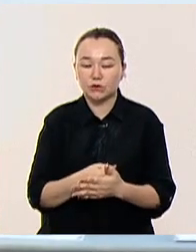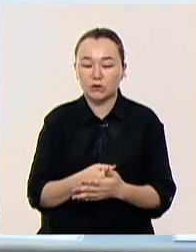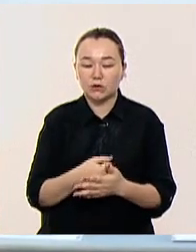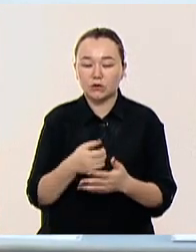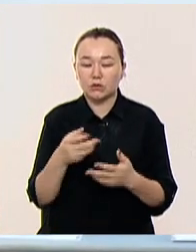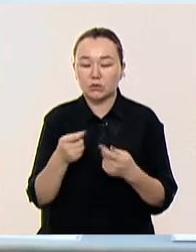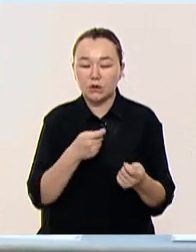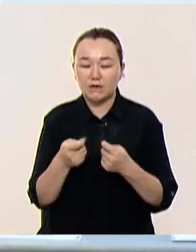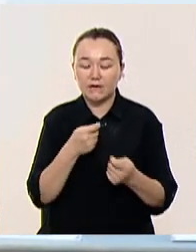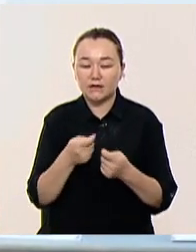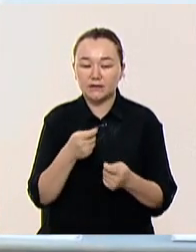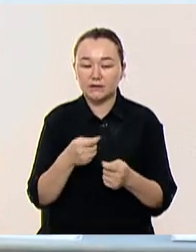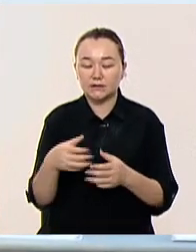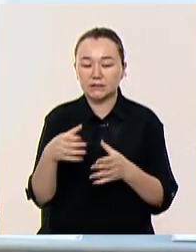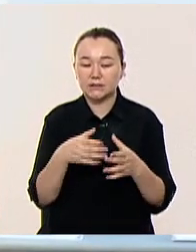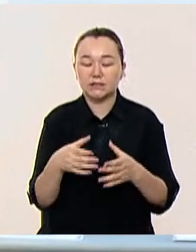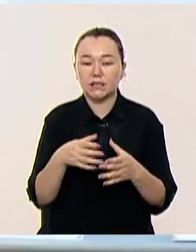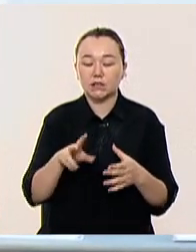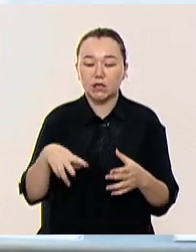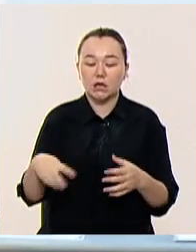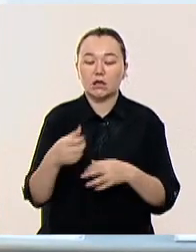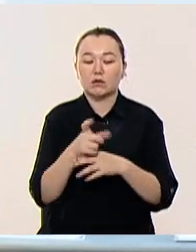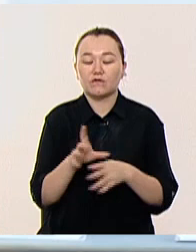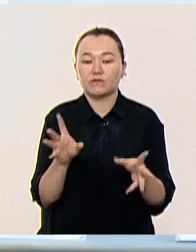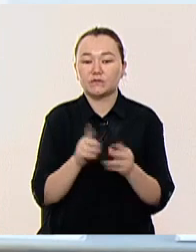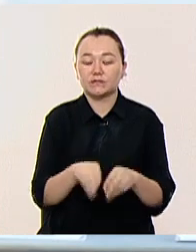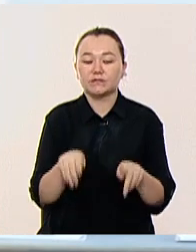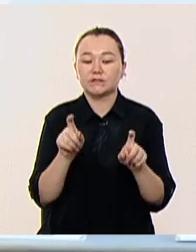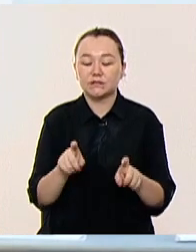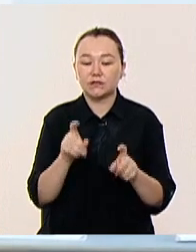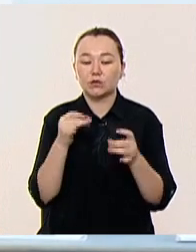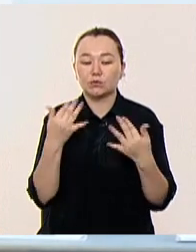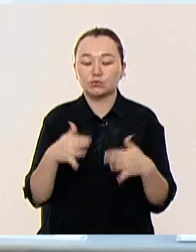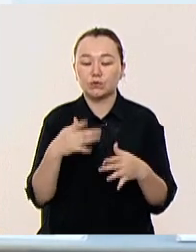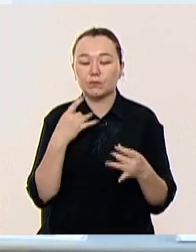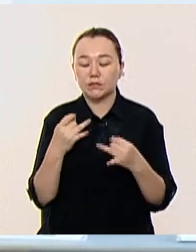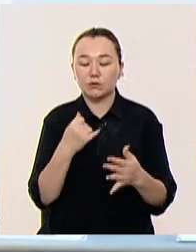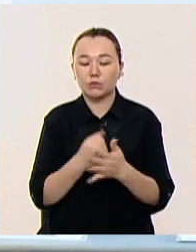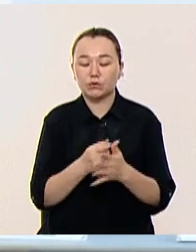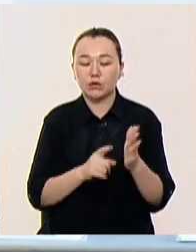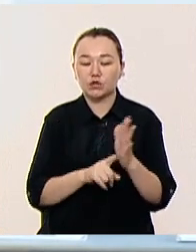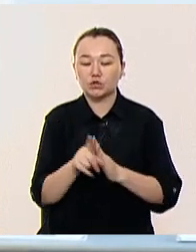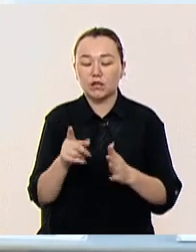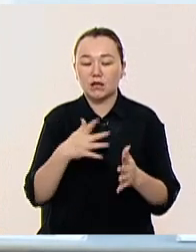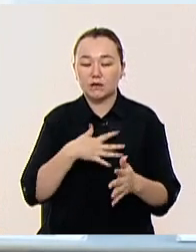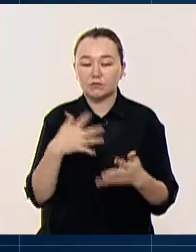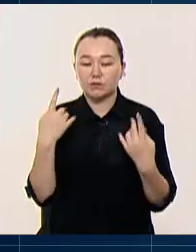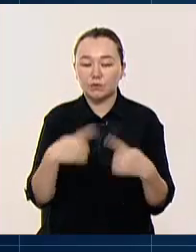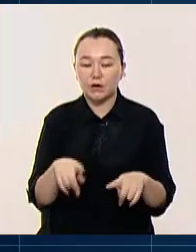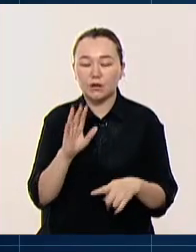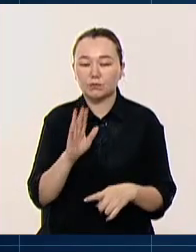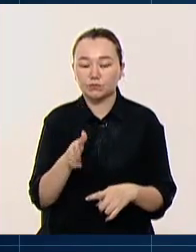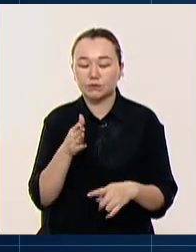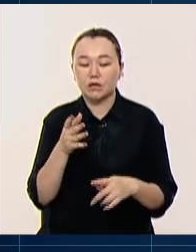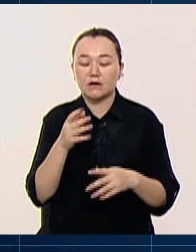руководителя целого звена. Что она дает, они вместе сидят, уже беседуют, до начала атмосфера совсем другая.